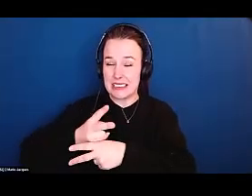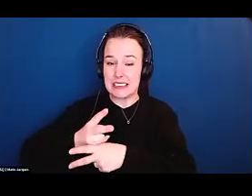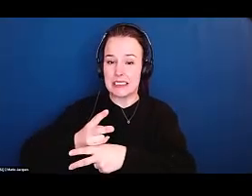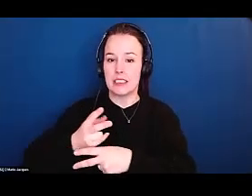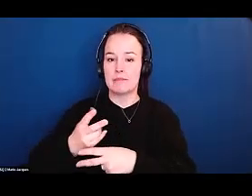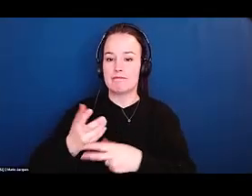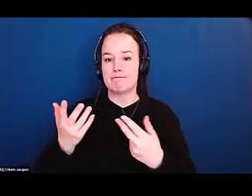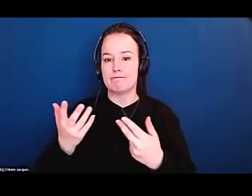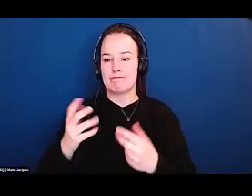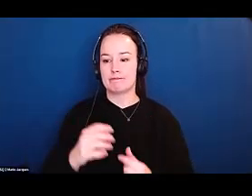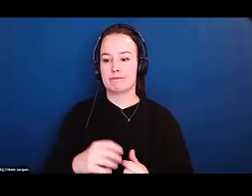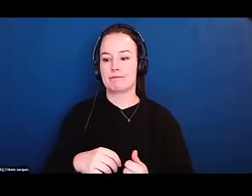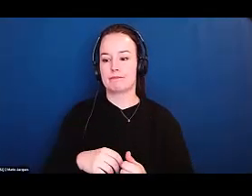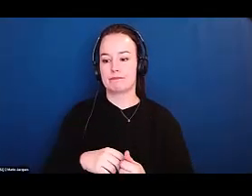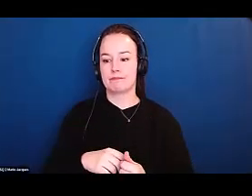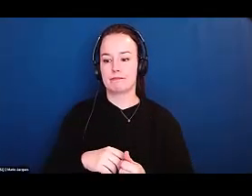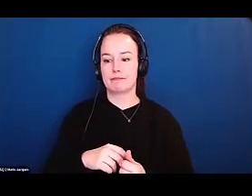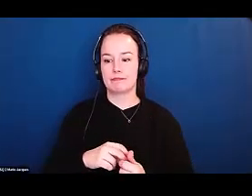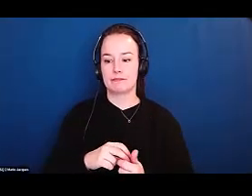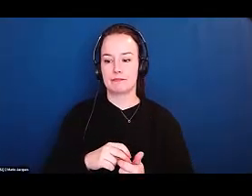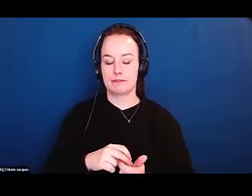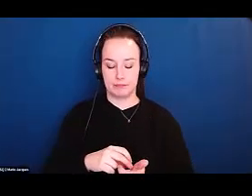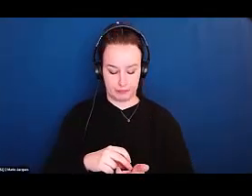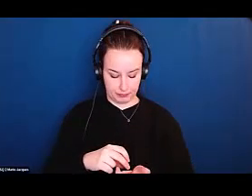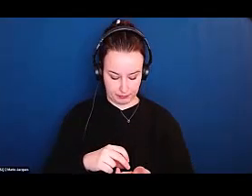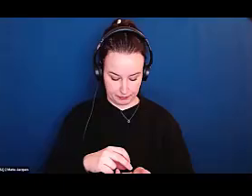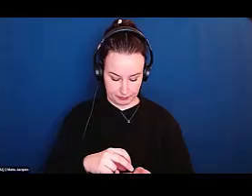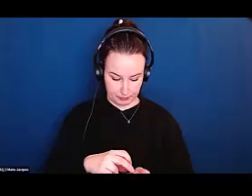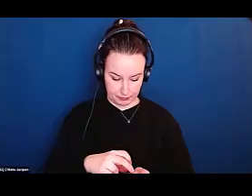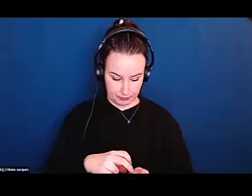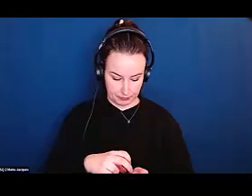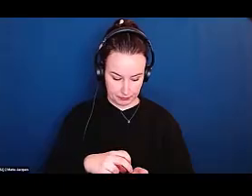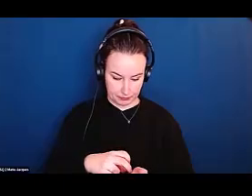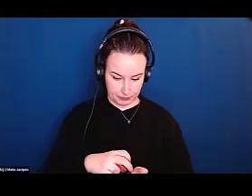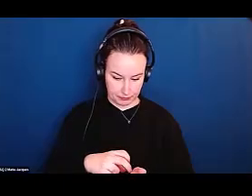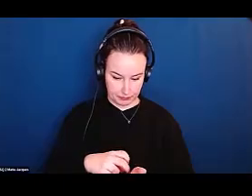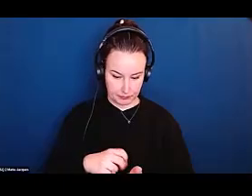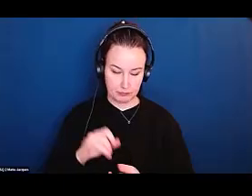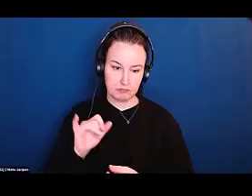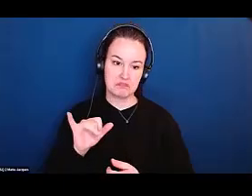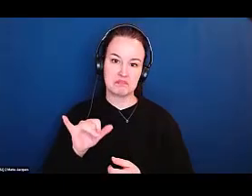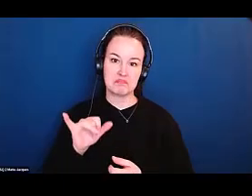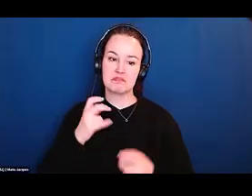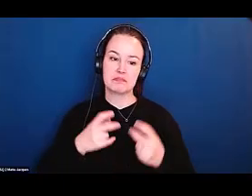soigner. Alors voilà les lacunes.